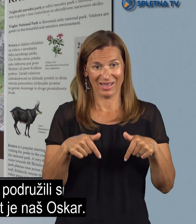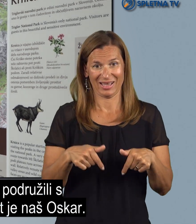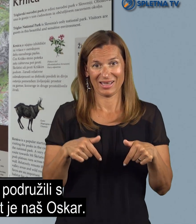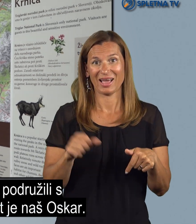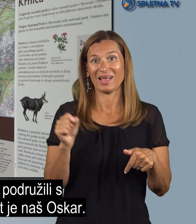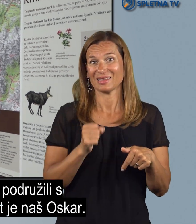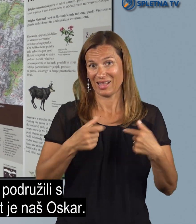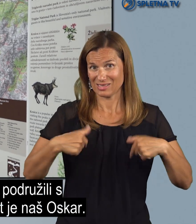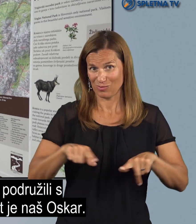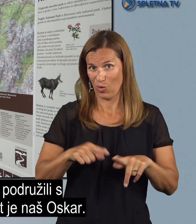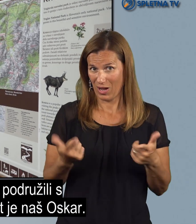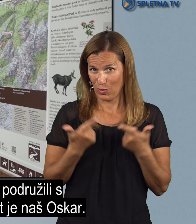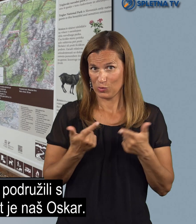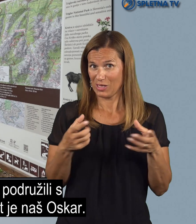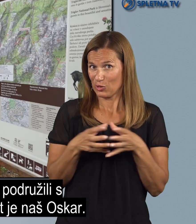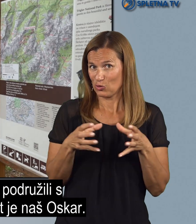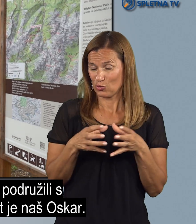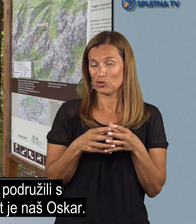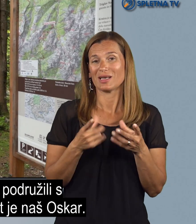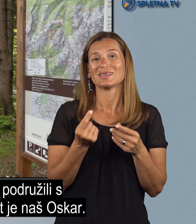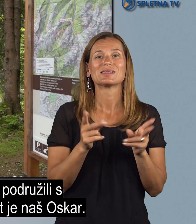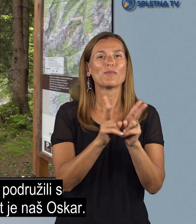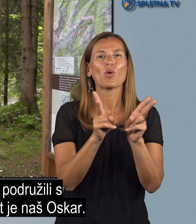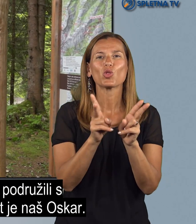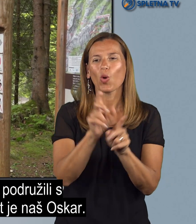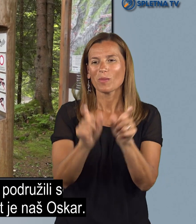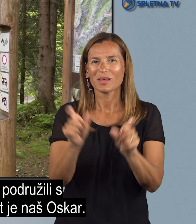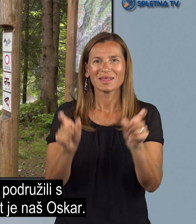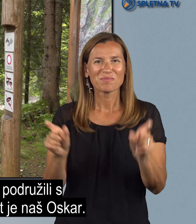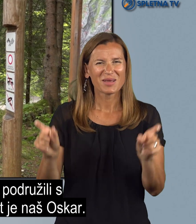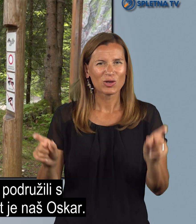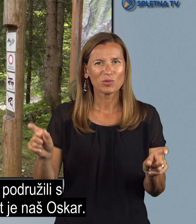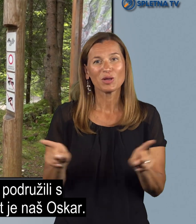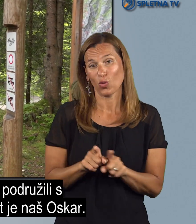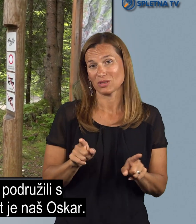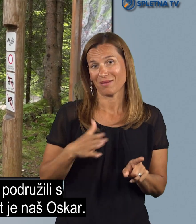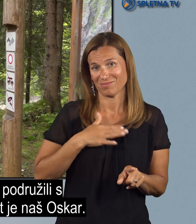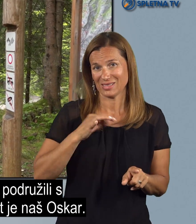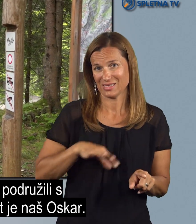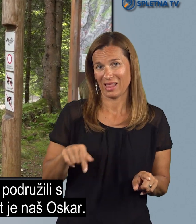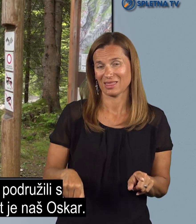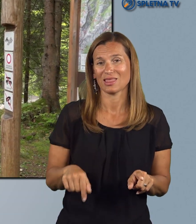tegale, da smo se lahko podružili z podobnimi ljudmi, kot je naš Oskar.